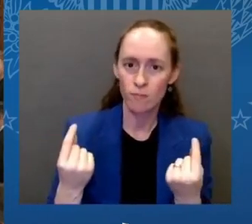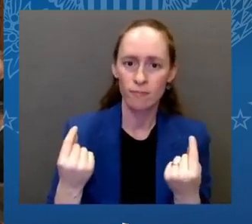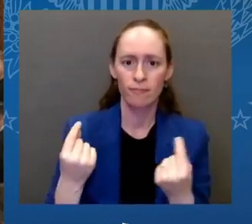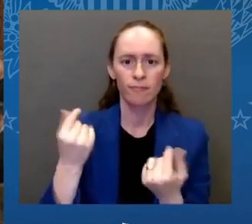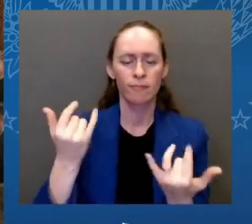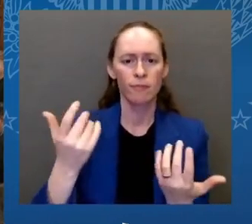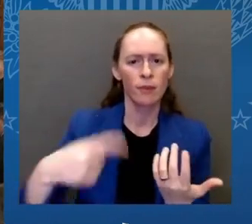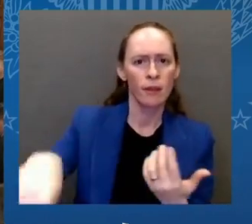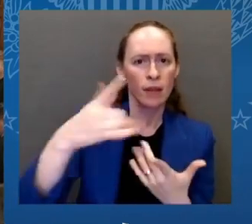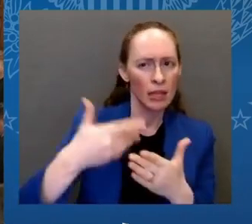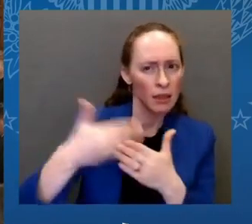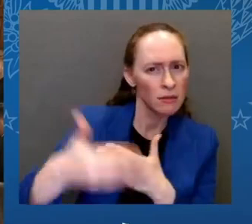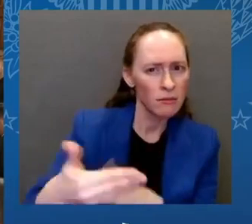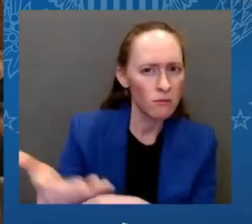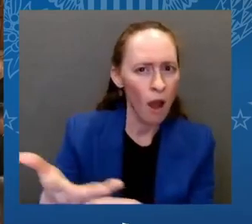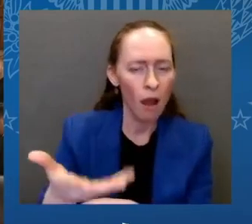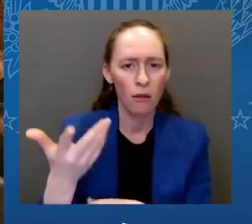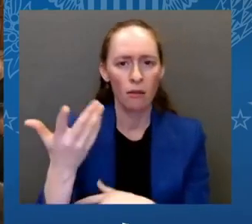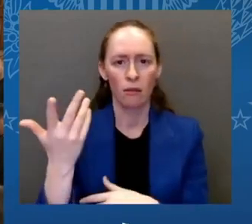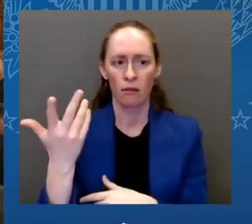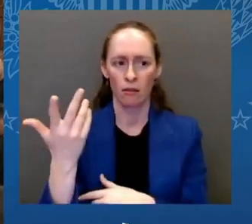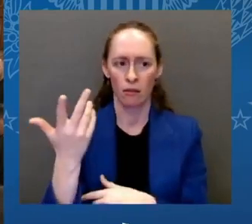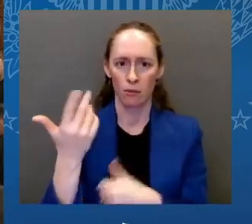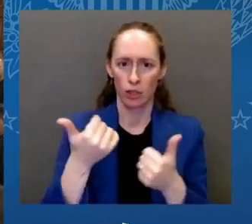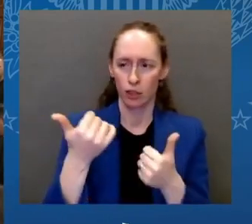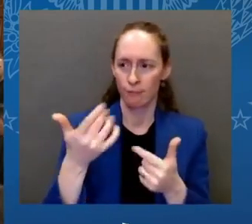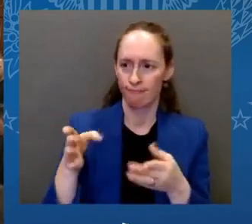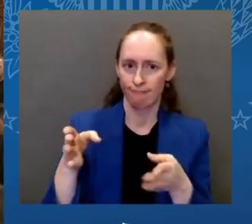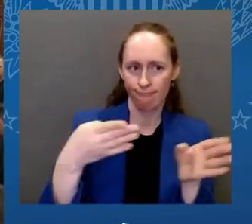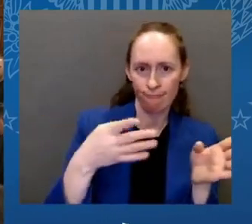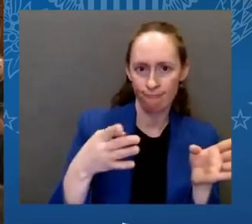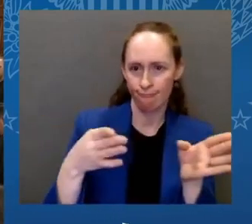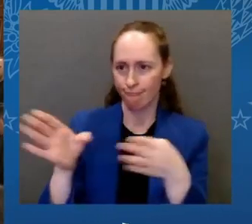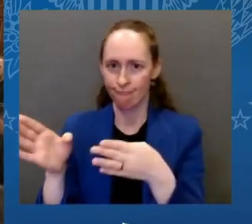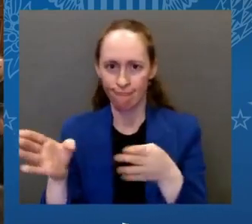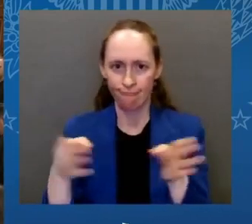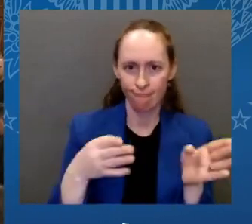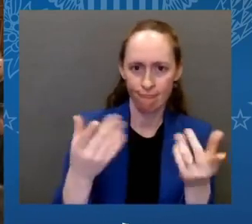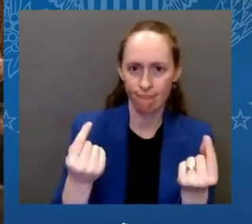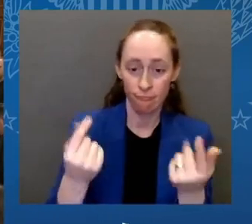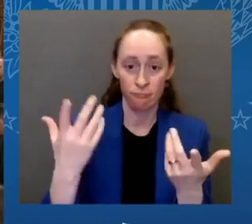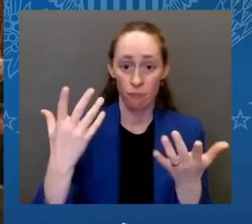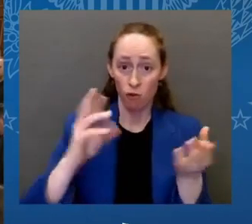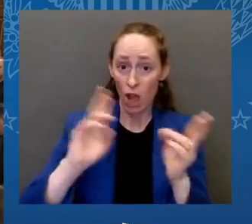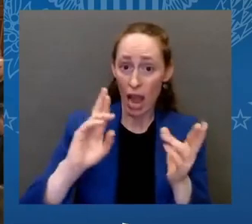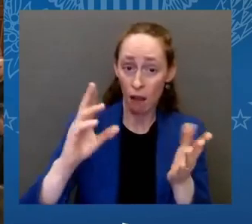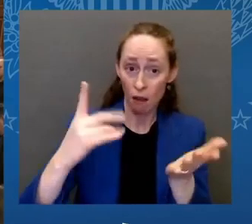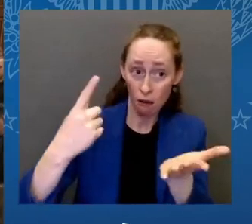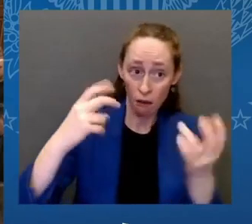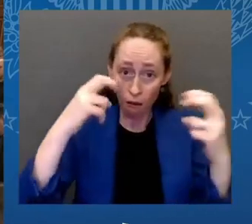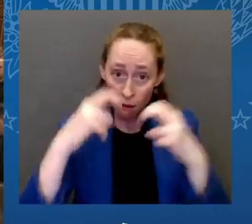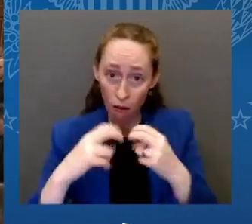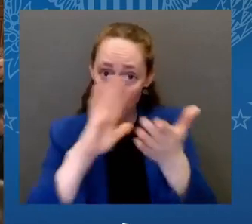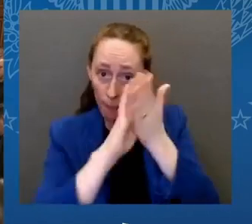обговорювали різні варіанти наступних подій у цій війні. Чи закінчиться вона контрнаступом,